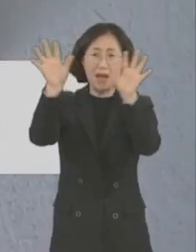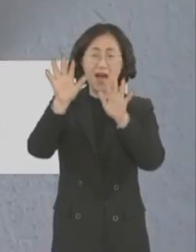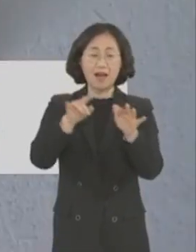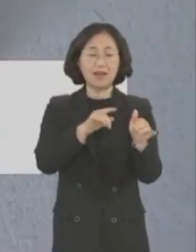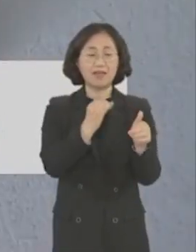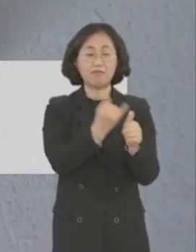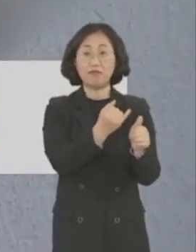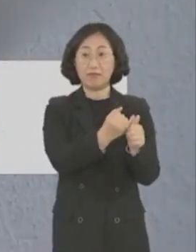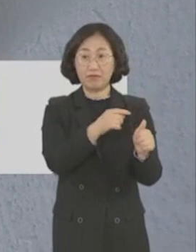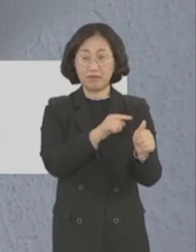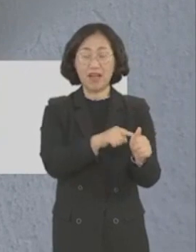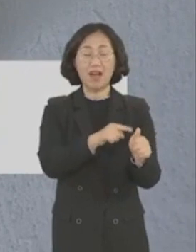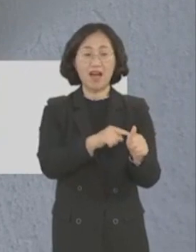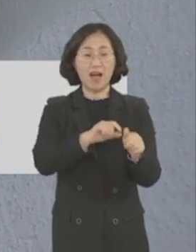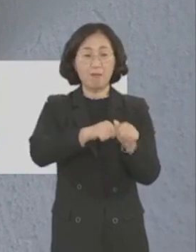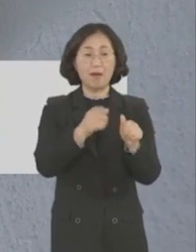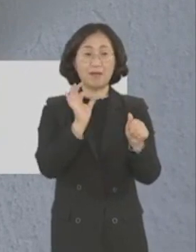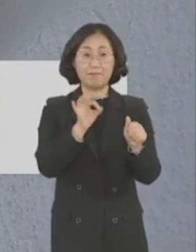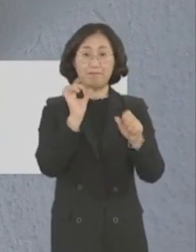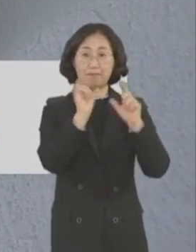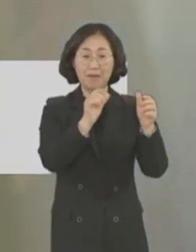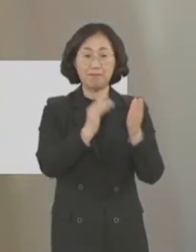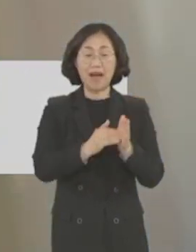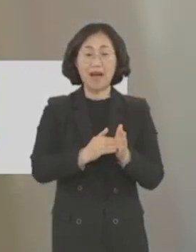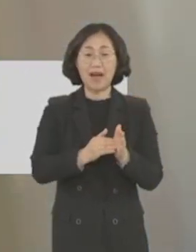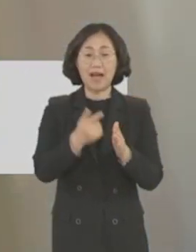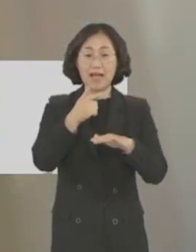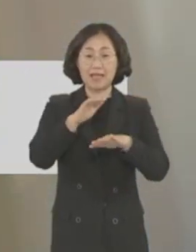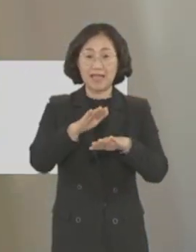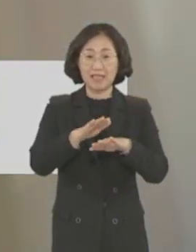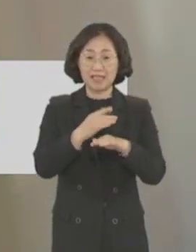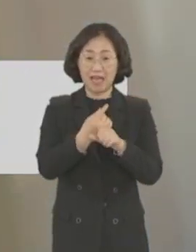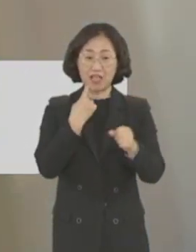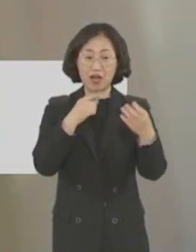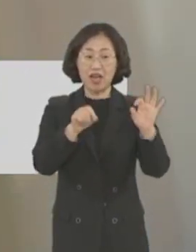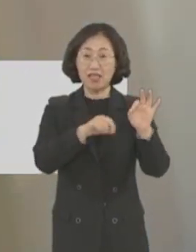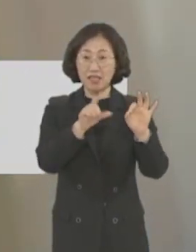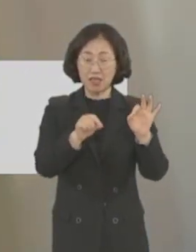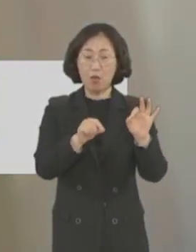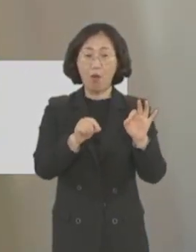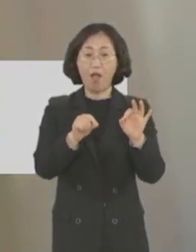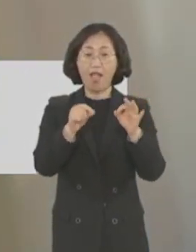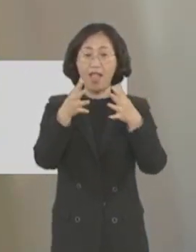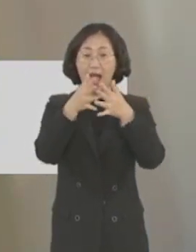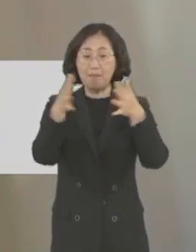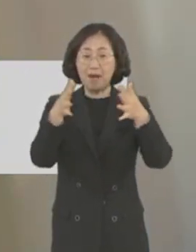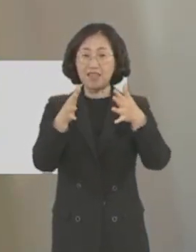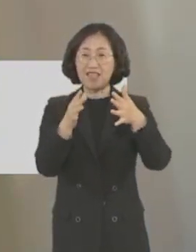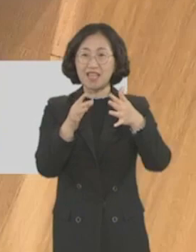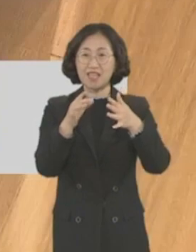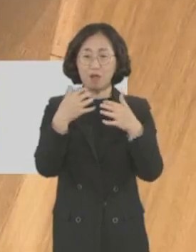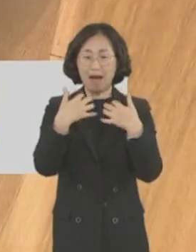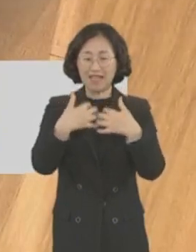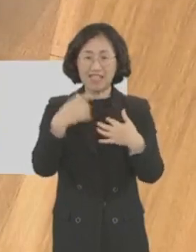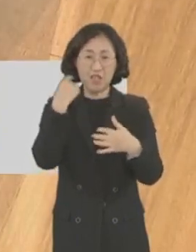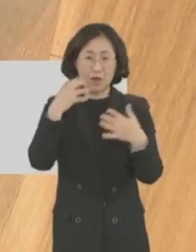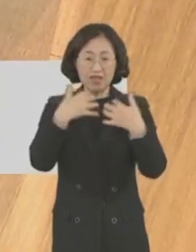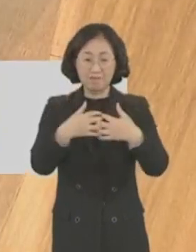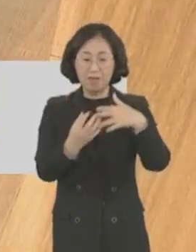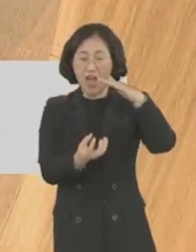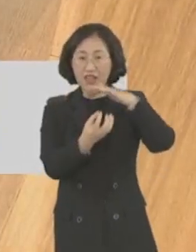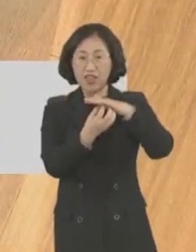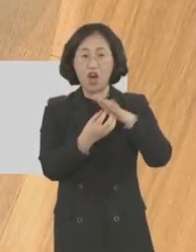대전지법은 지난해 10월 대전의 한 아파트에서 우퍼 스피커를 천장에 설치해 올해 1월까지 총